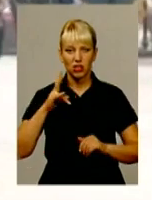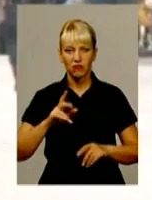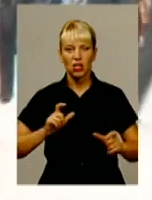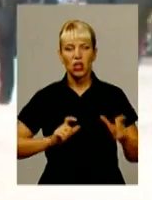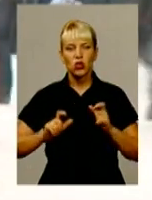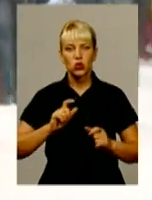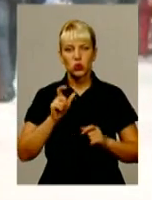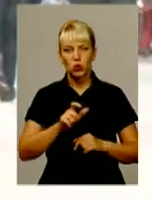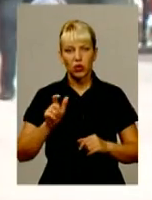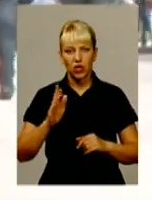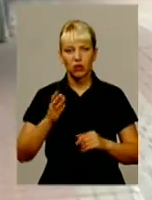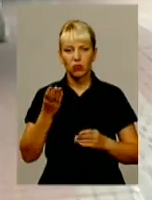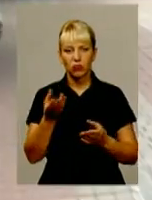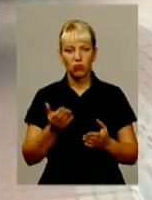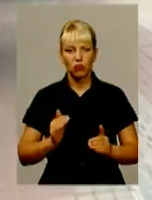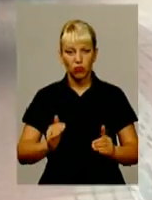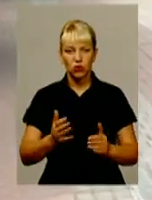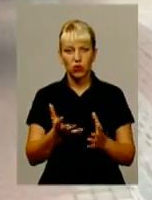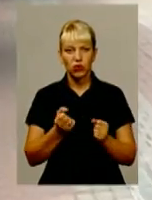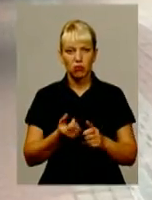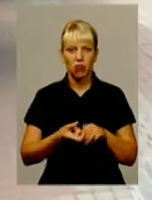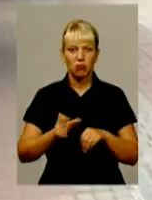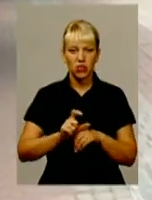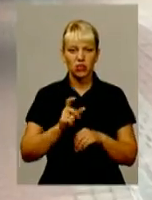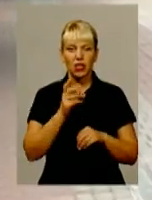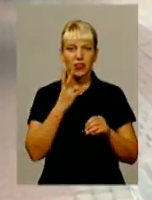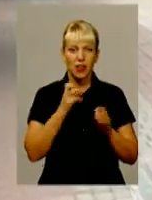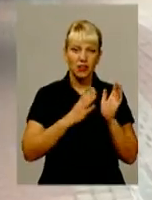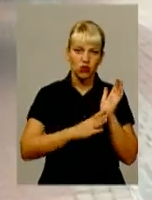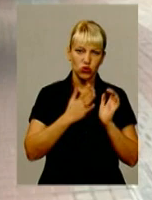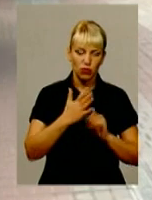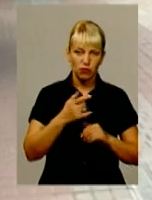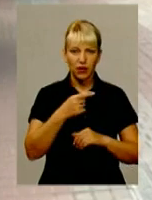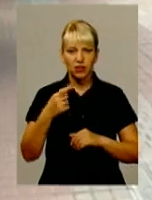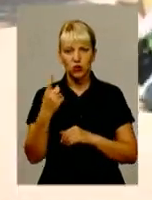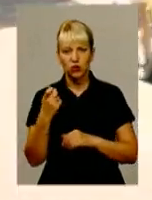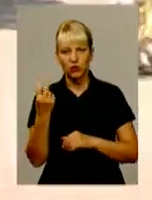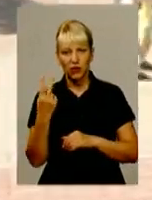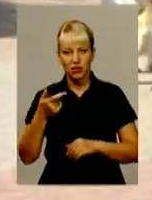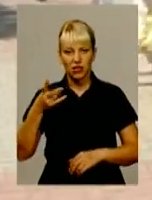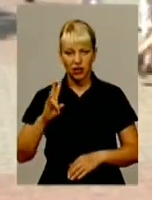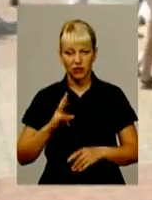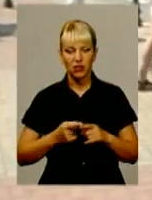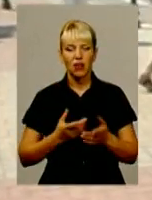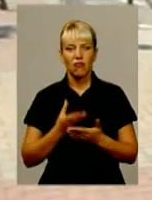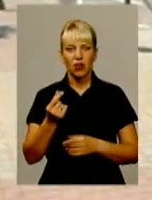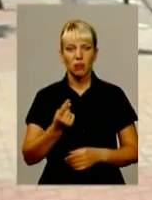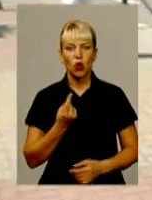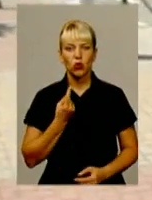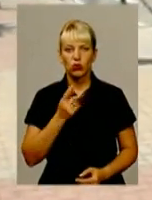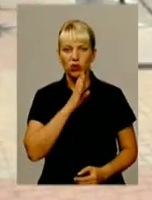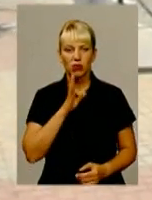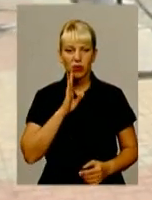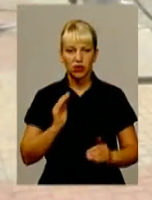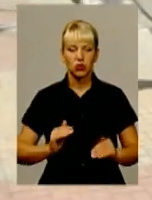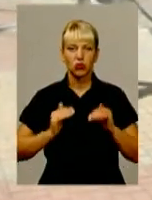отримуватимуть в місяць більше на 95-112 гривень, залежно від рівня акредитації вишу. Виплати одиноким матерям зростуть на